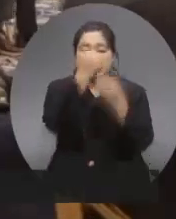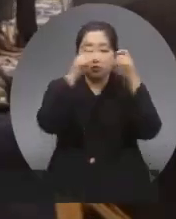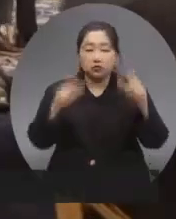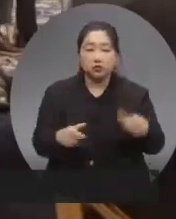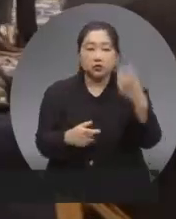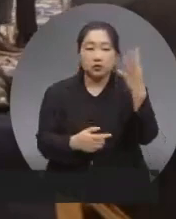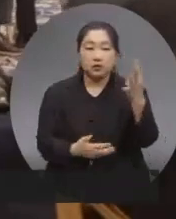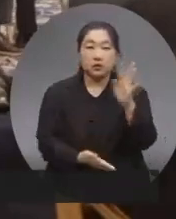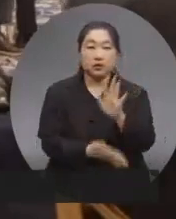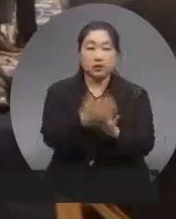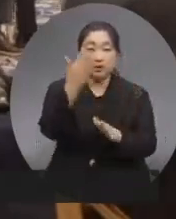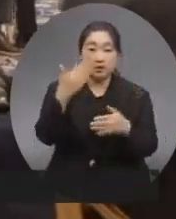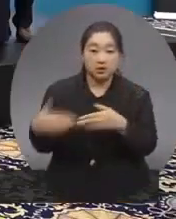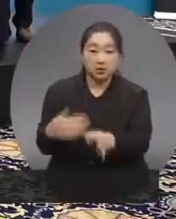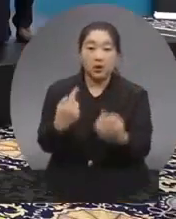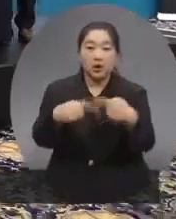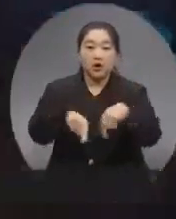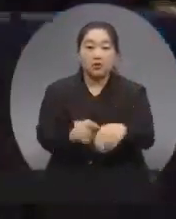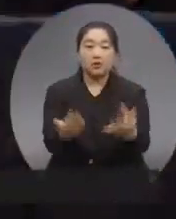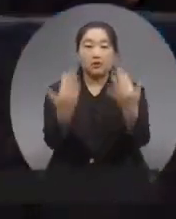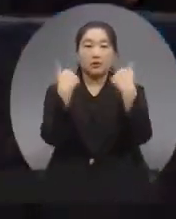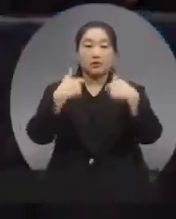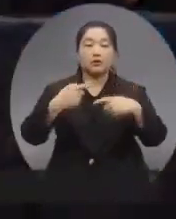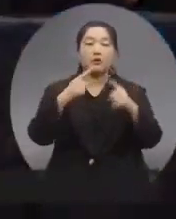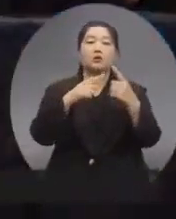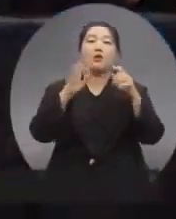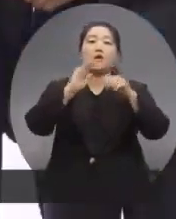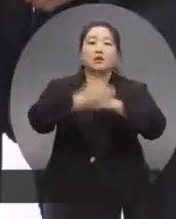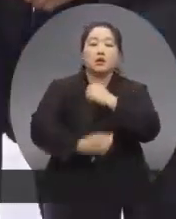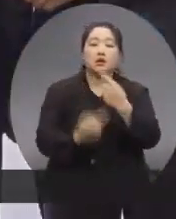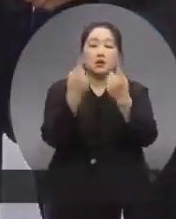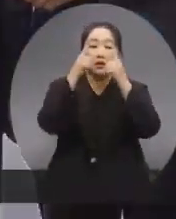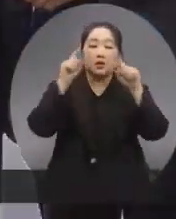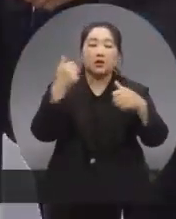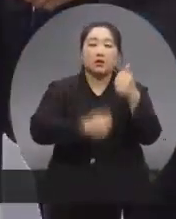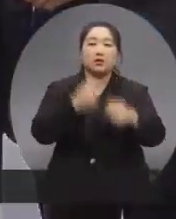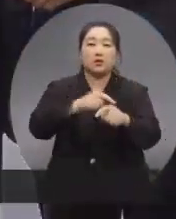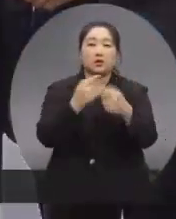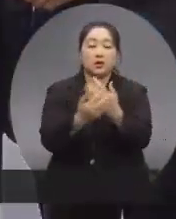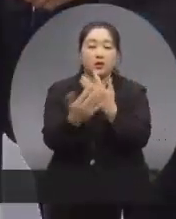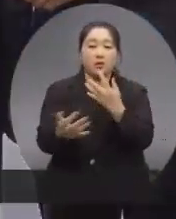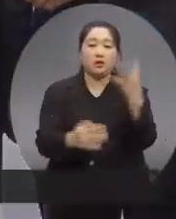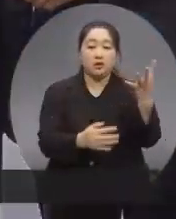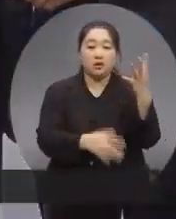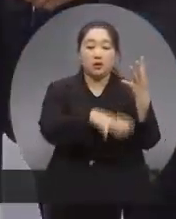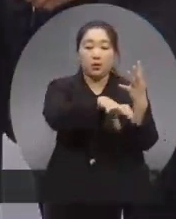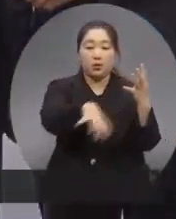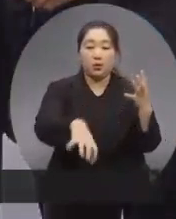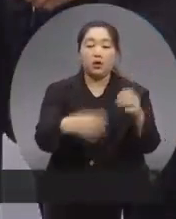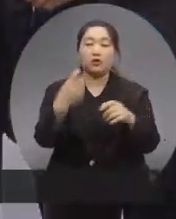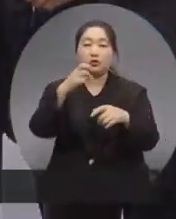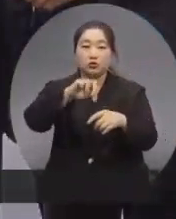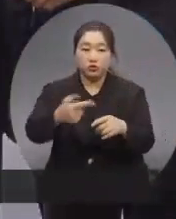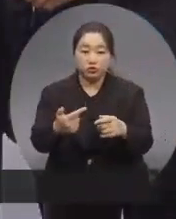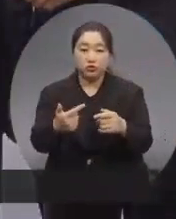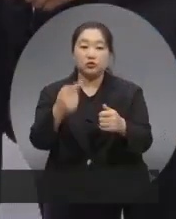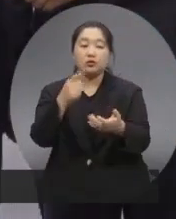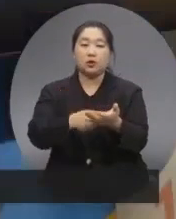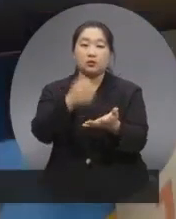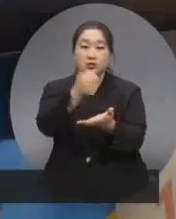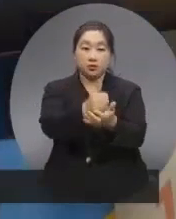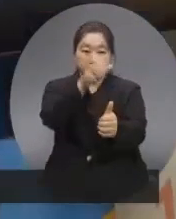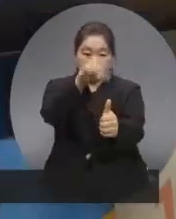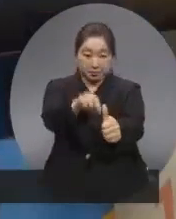충청권 4개 시도가 공동 유치한 세계대학 경기대회 4개 시도는 공모를 통해 윤광로 조직이 사무총장을